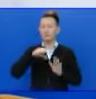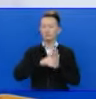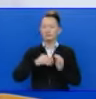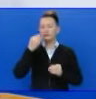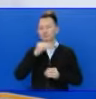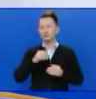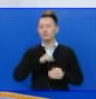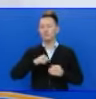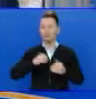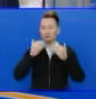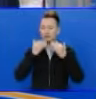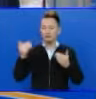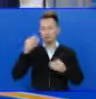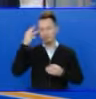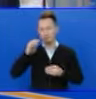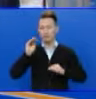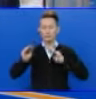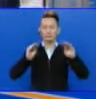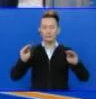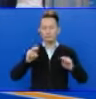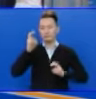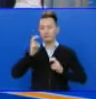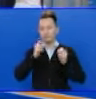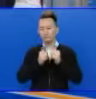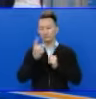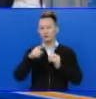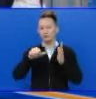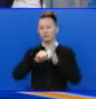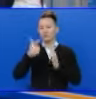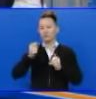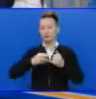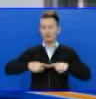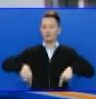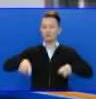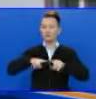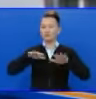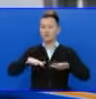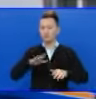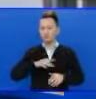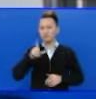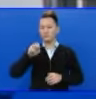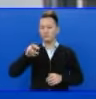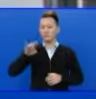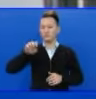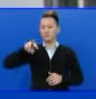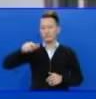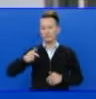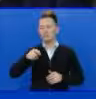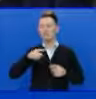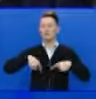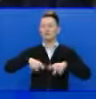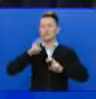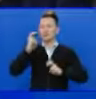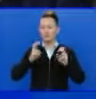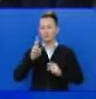үлгідегі құрылғылармен жабдықталып, индустриалды аймақтан 1,6 гектар жер телімі бөлінді. Электродеталь жауапкершілігі шектеулі серіктестігі